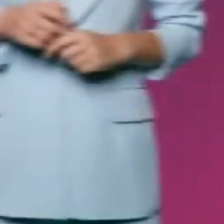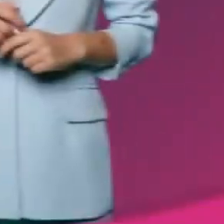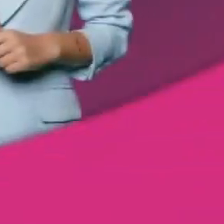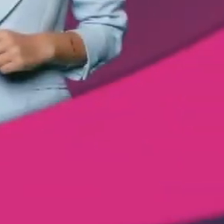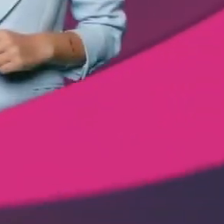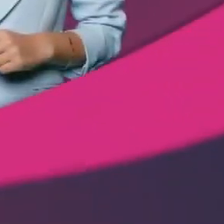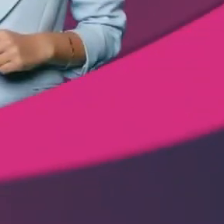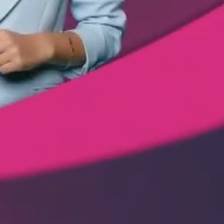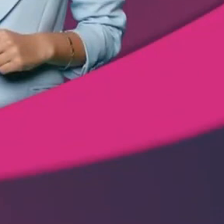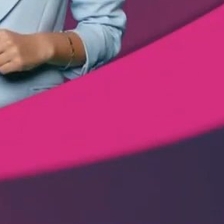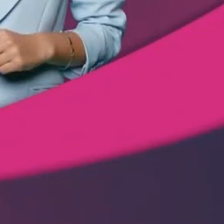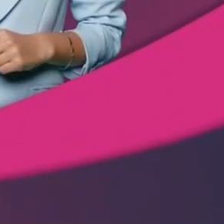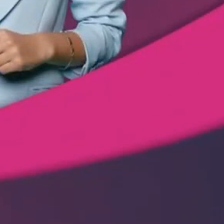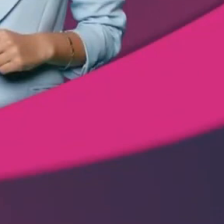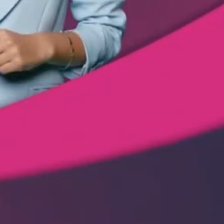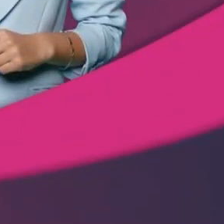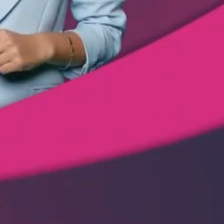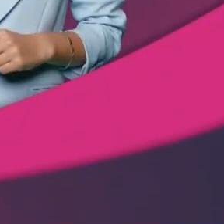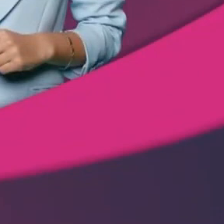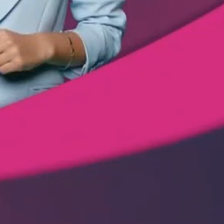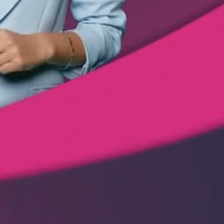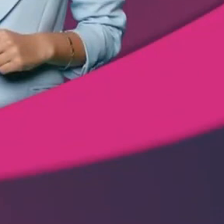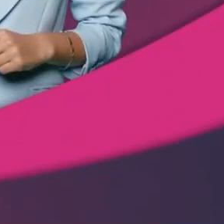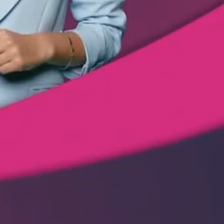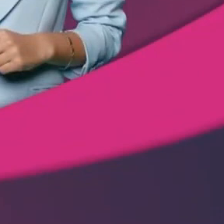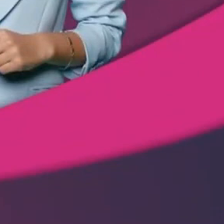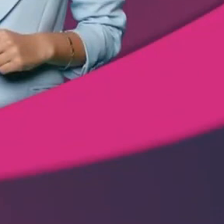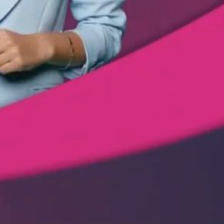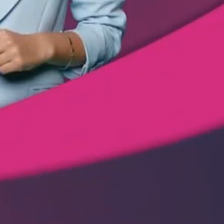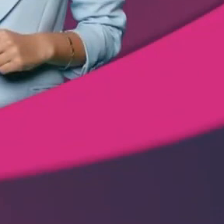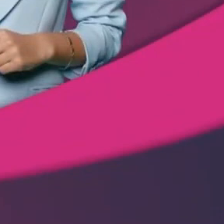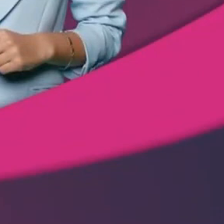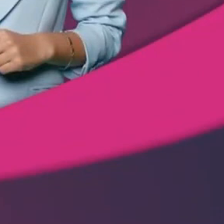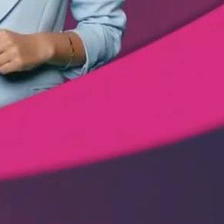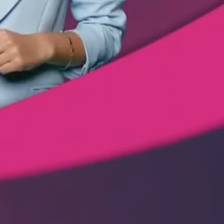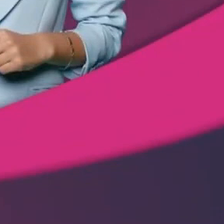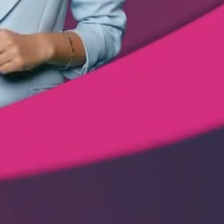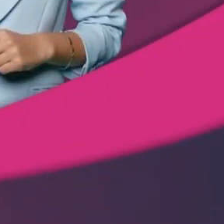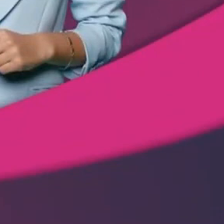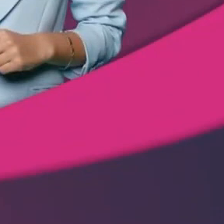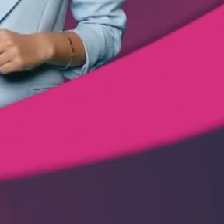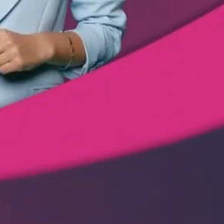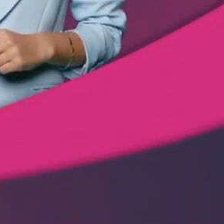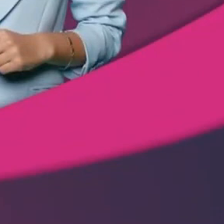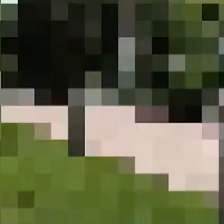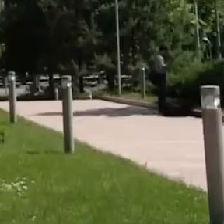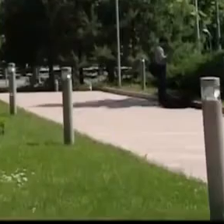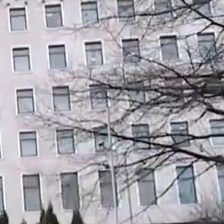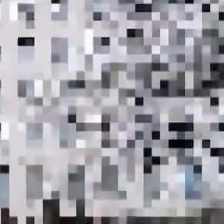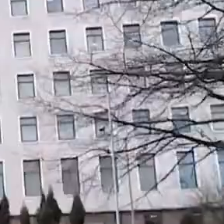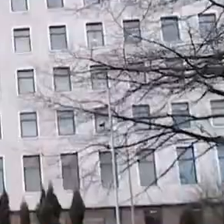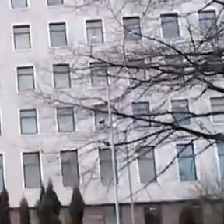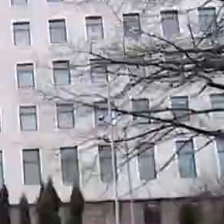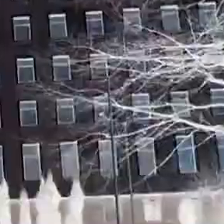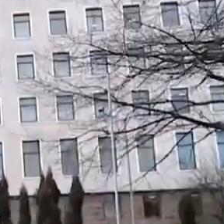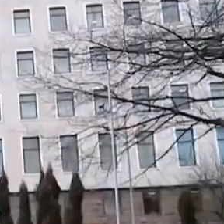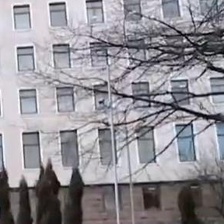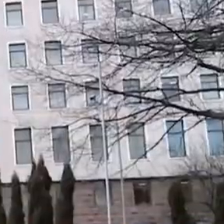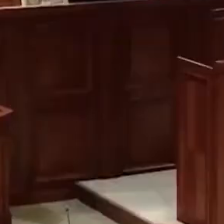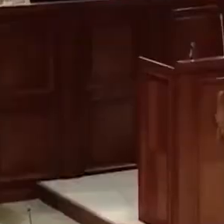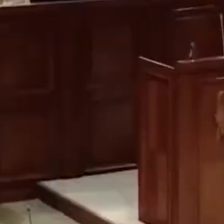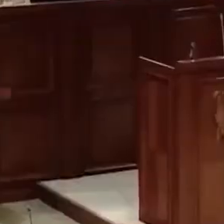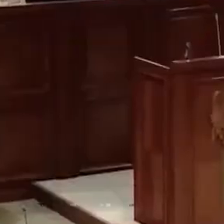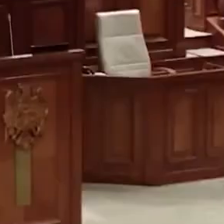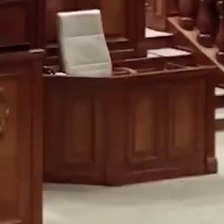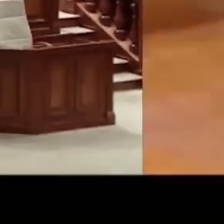realitatea așa cum este ea duminică ora 19 00 simte stea cu Natalia ghețu ni Prestige City